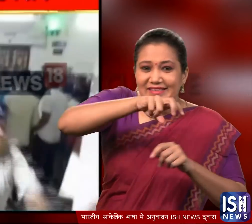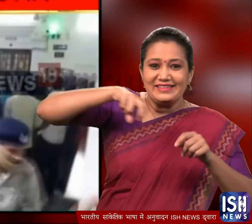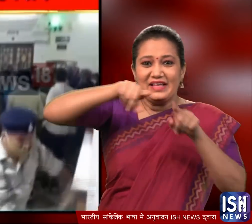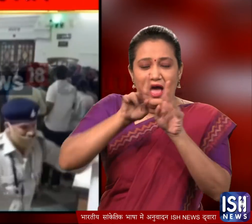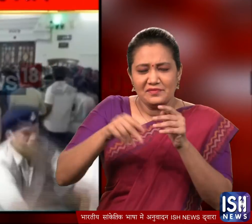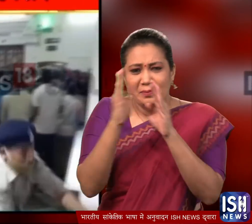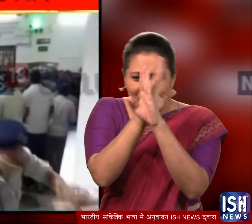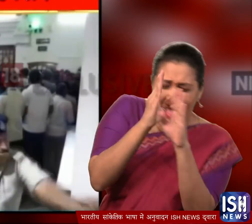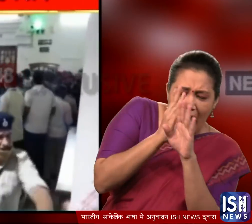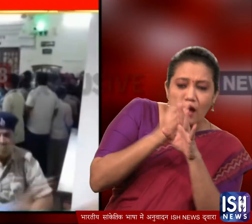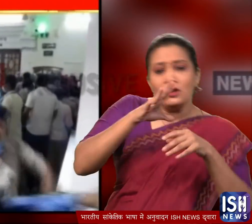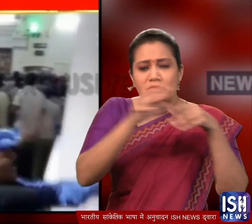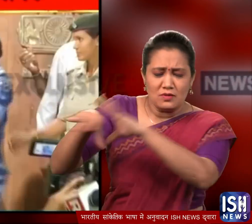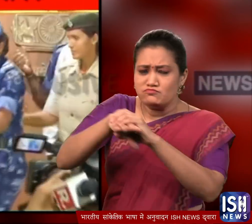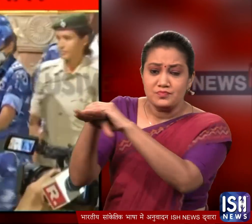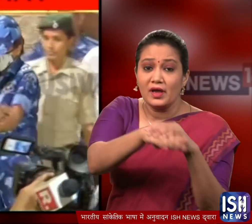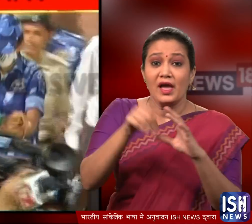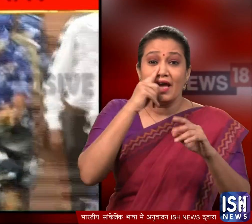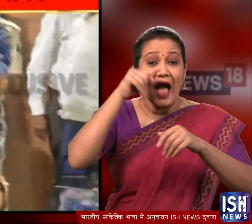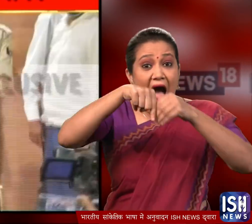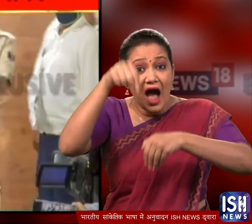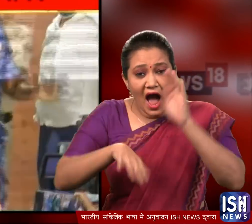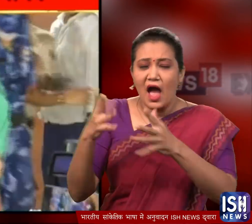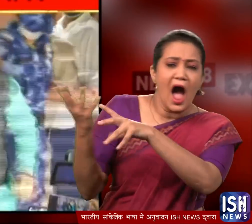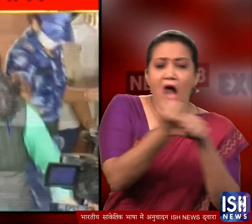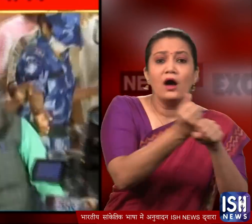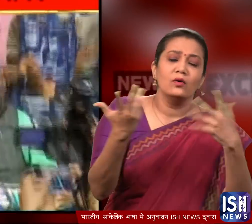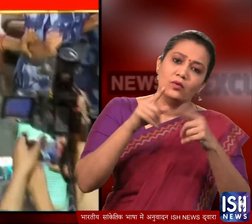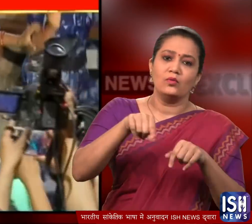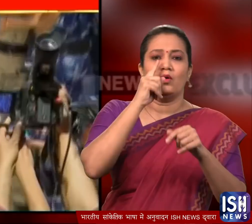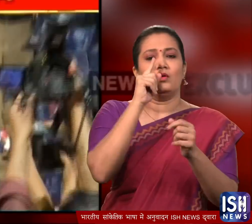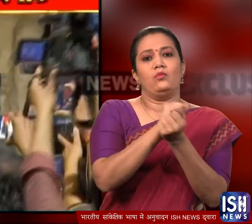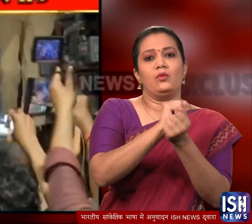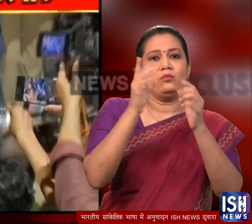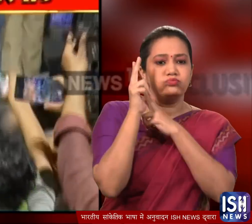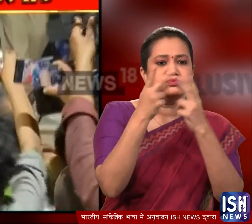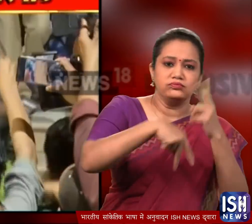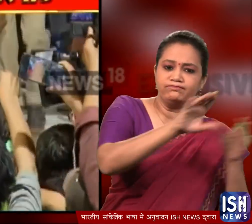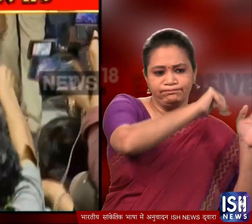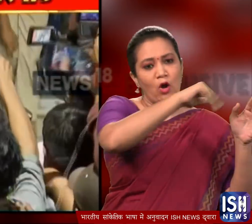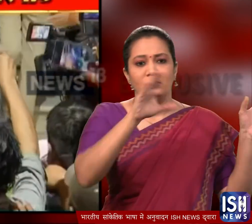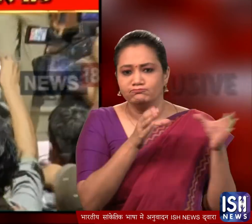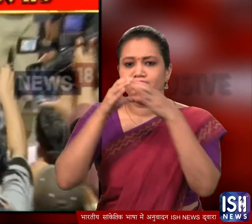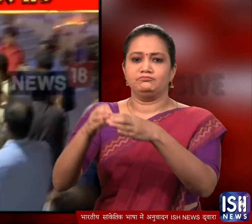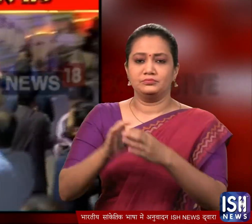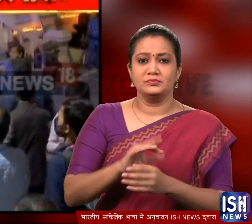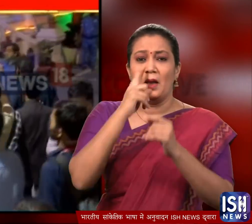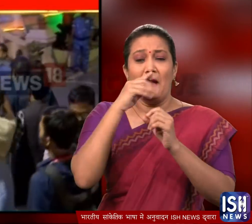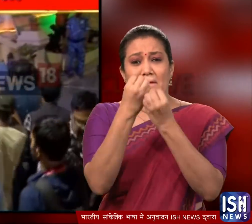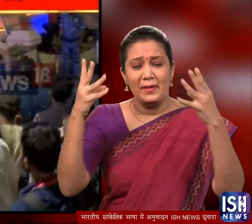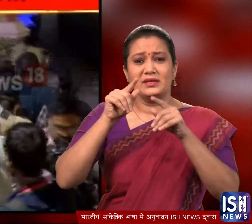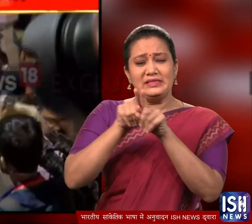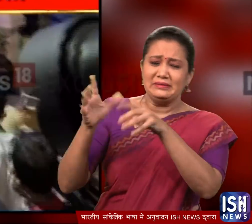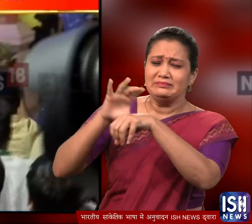पर छिपे कुछ विधायकों को भी घसीटा गया। महिला विधायकों को विधानसभा से बाहर निकालने के लिए महिला सुरक्षा कर्मियों की टीम बुलाई गई। कई